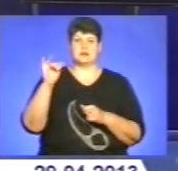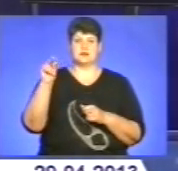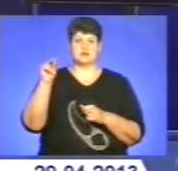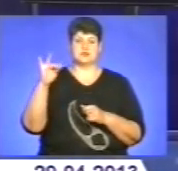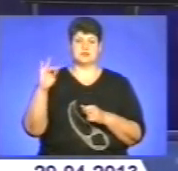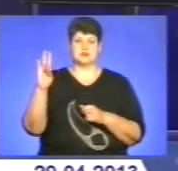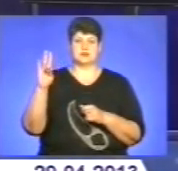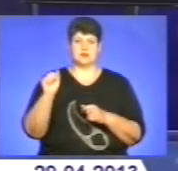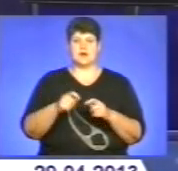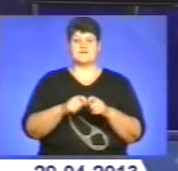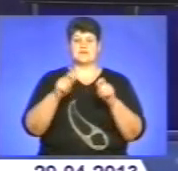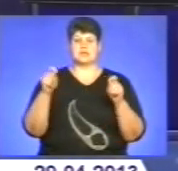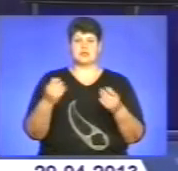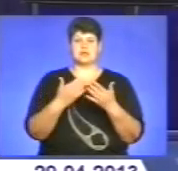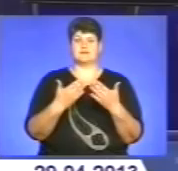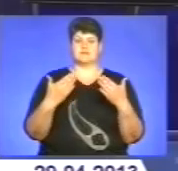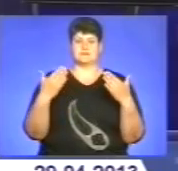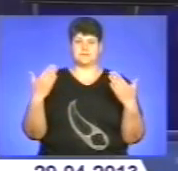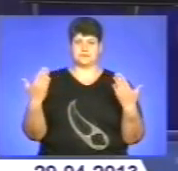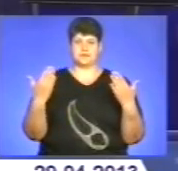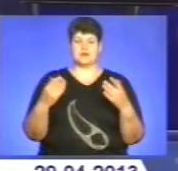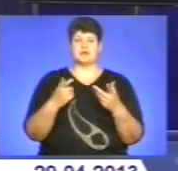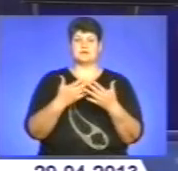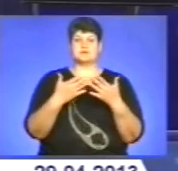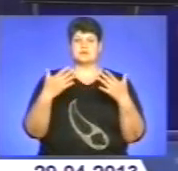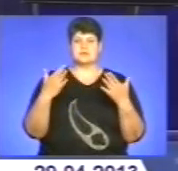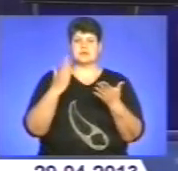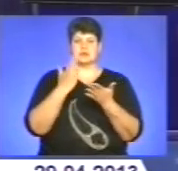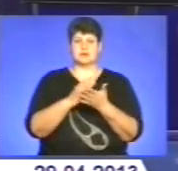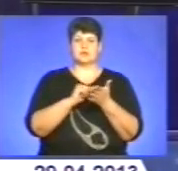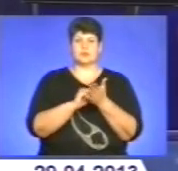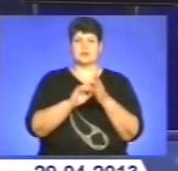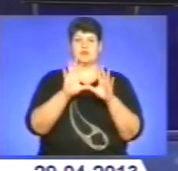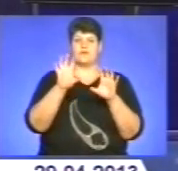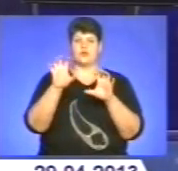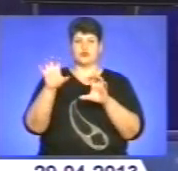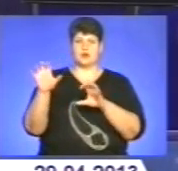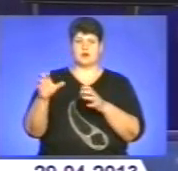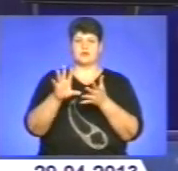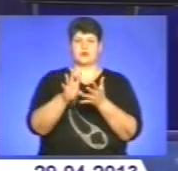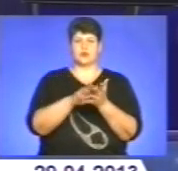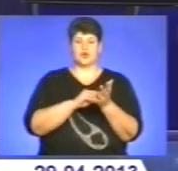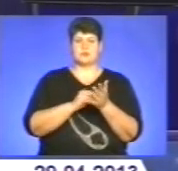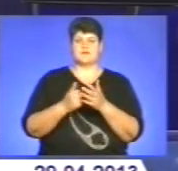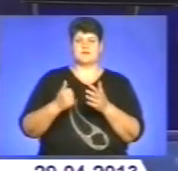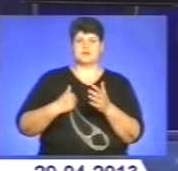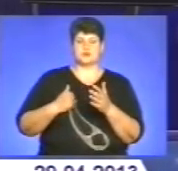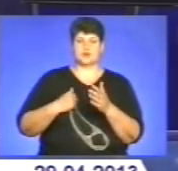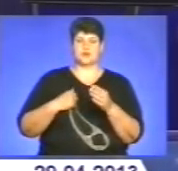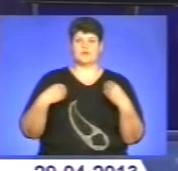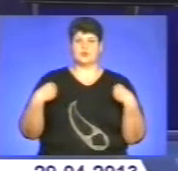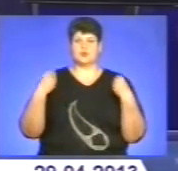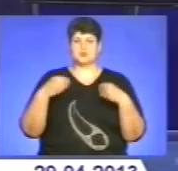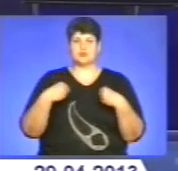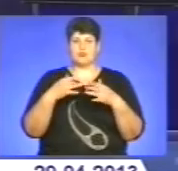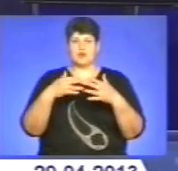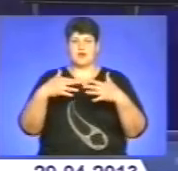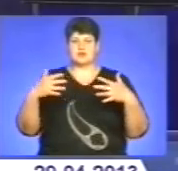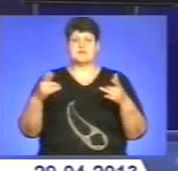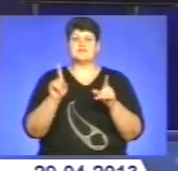в'язнів відкрили виставку. В експозиції документи, фотографії, оригінали та копії військового спорядження – те, що